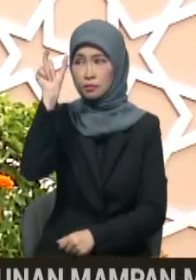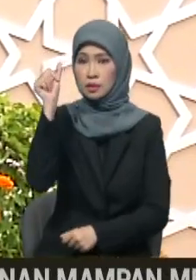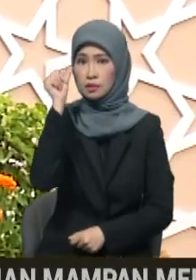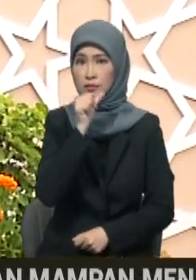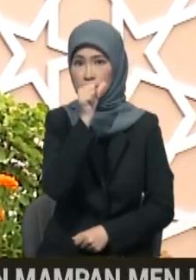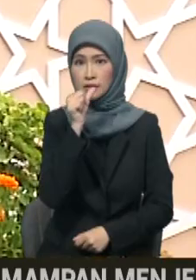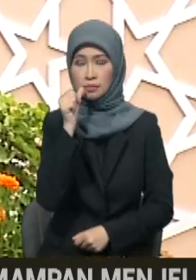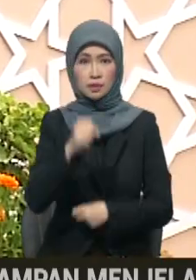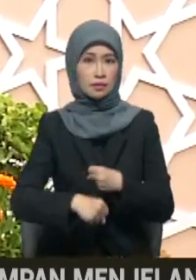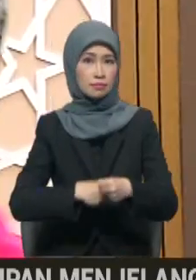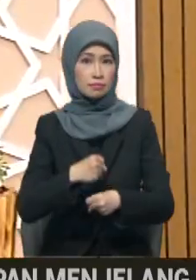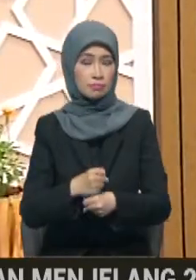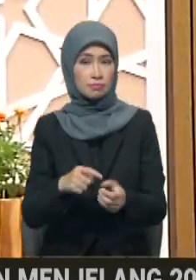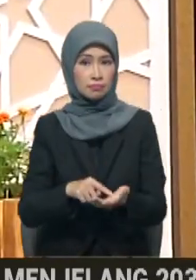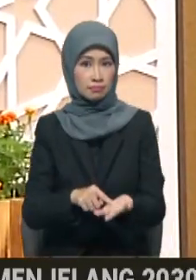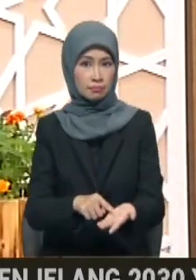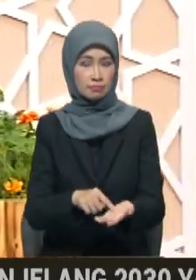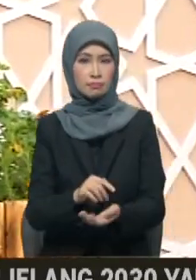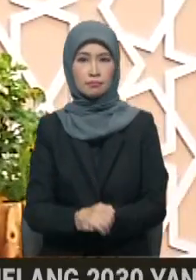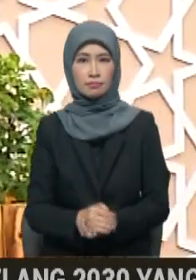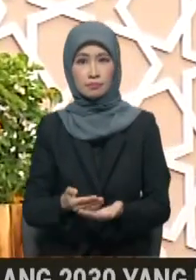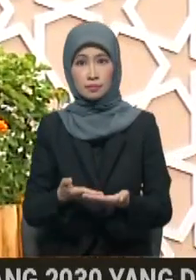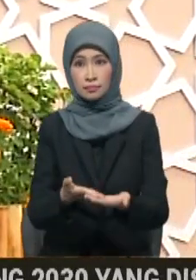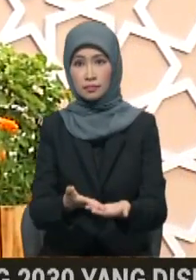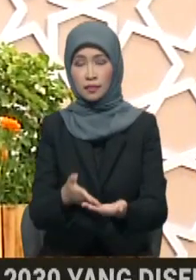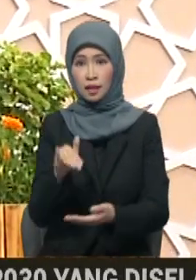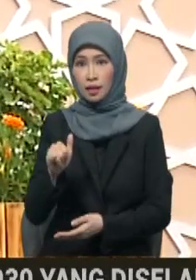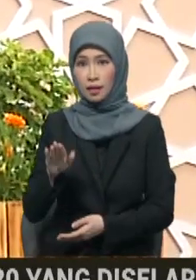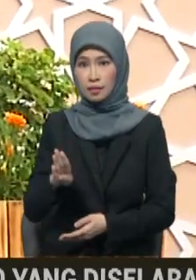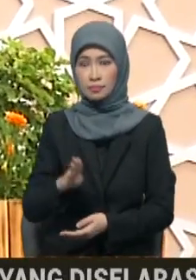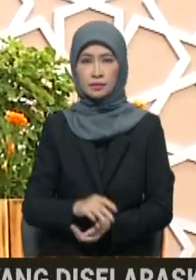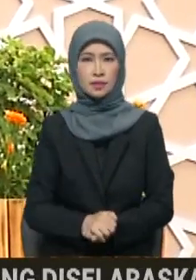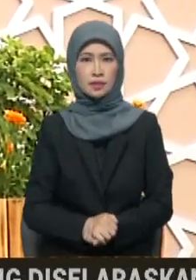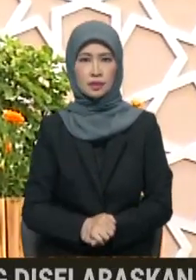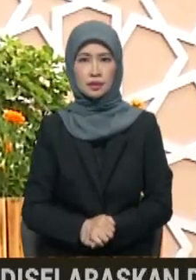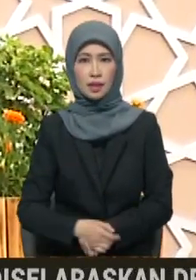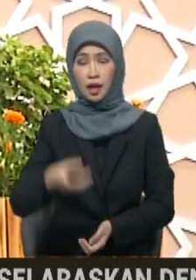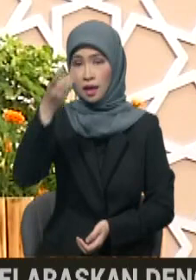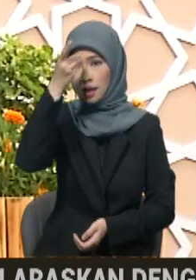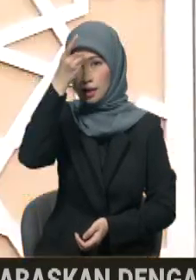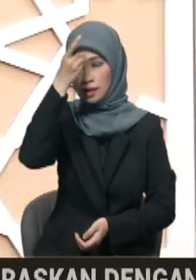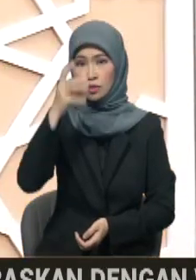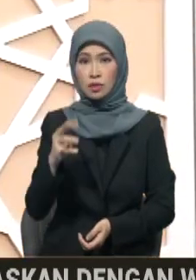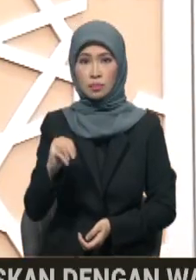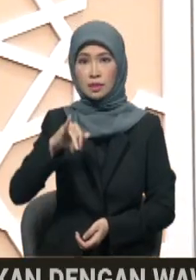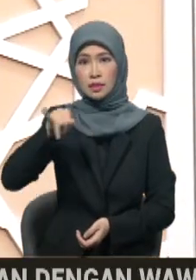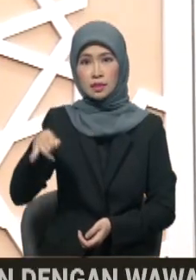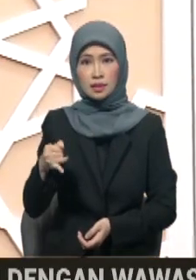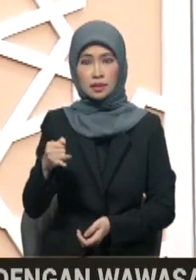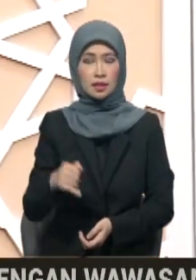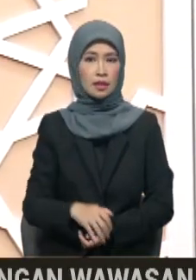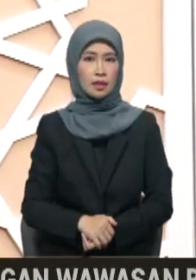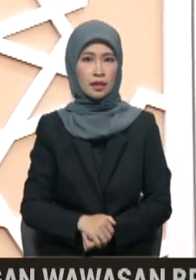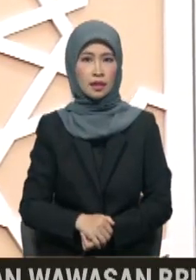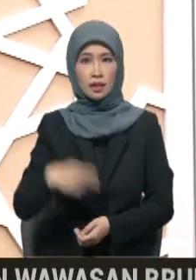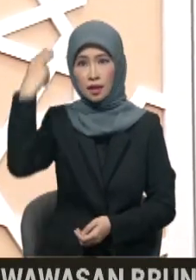ini penyampaian sumbangan disempurnakan oleh yang berhormat pihin Datu Lala Raja mejor jeneral bersara Datuk Paduka seri